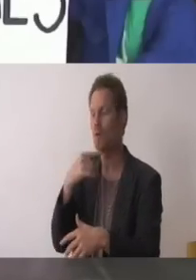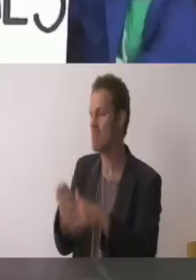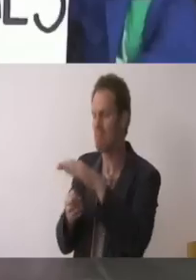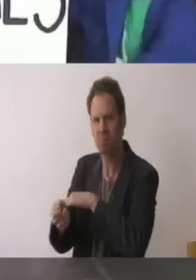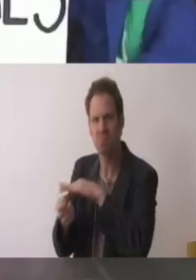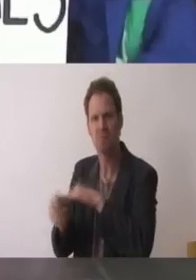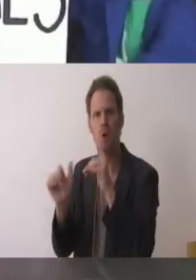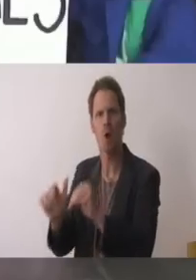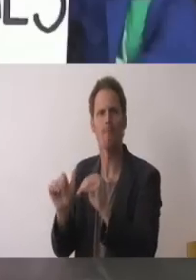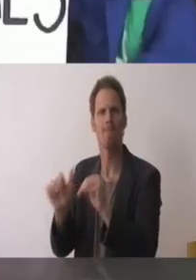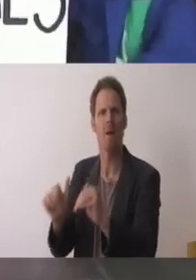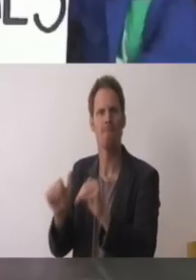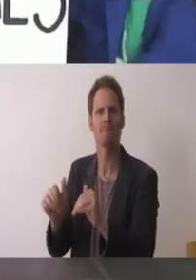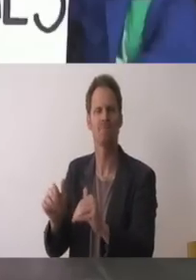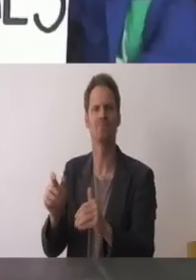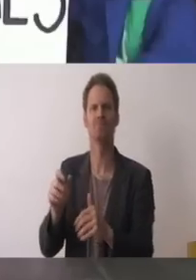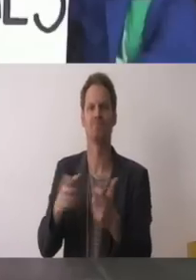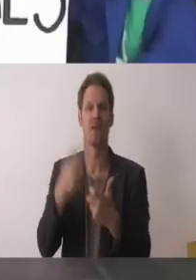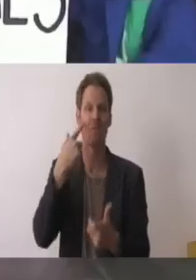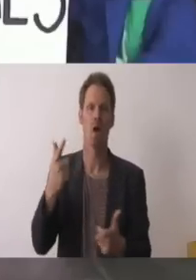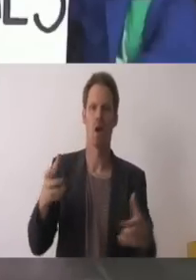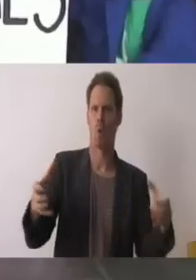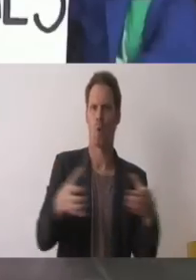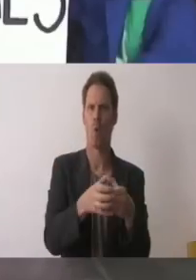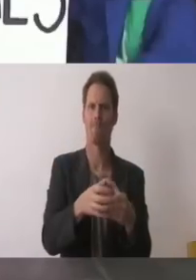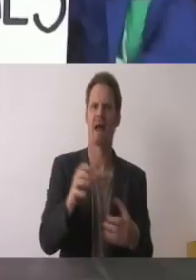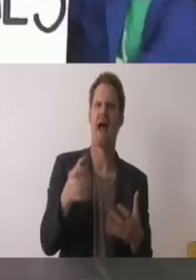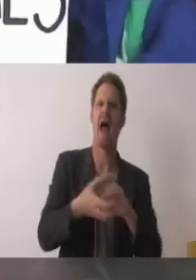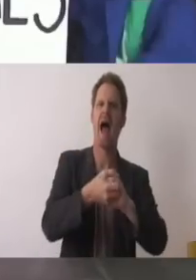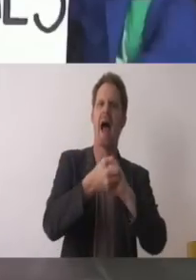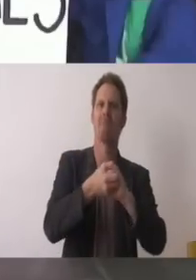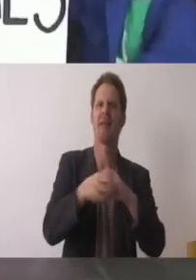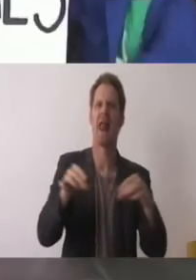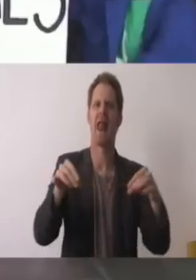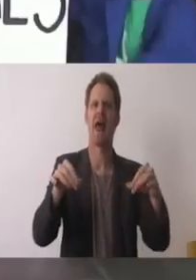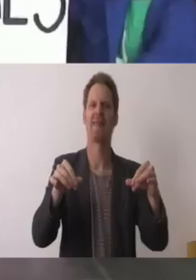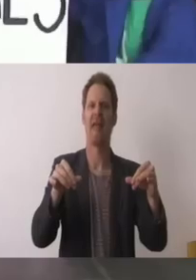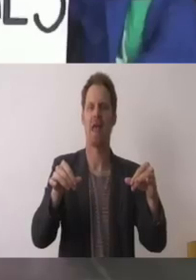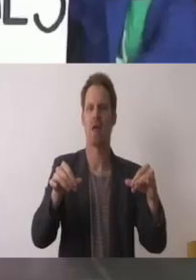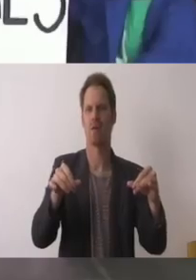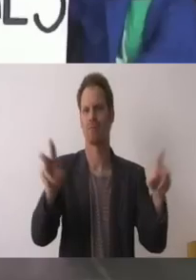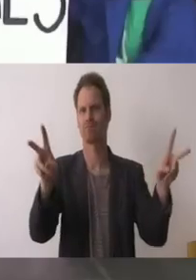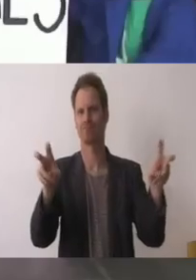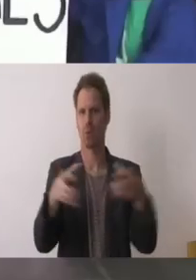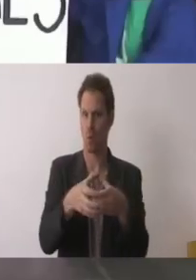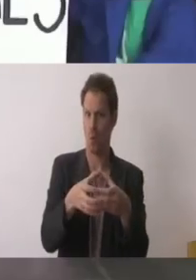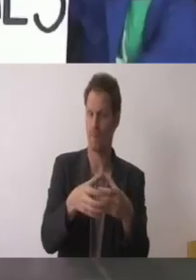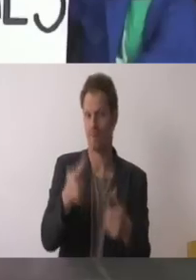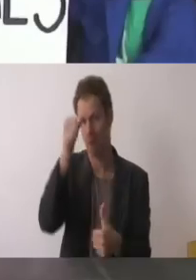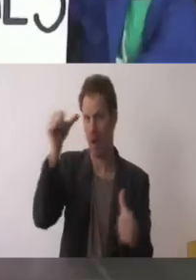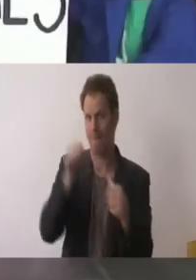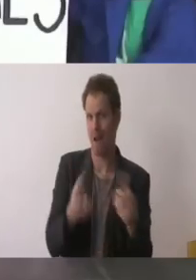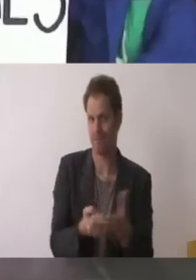plus nocives pour le climat. C'est ce que les jeunes amis de la Terre sont venus rappeler directement aux actionnaires